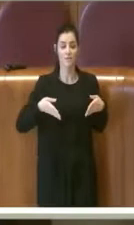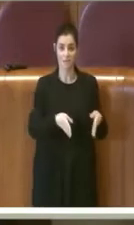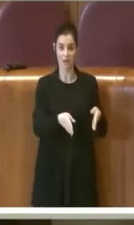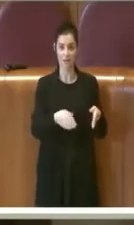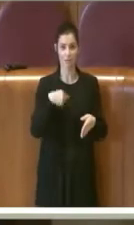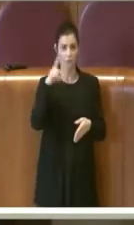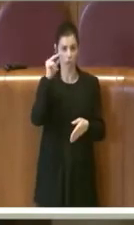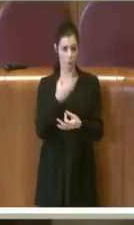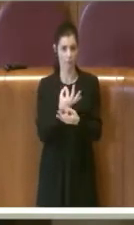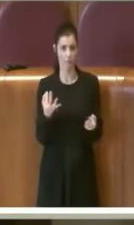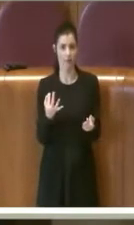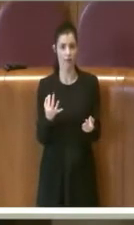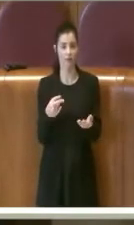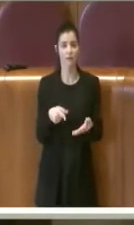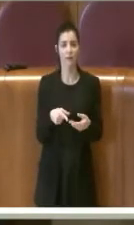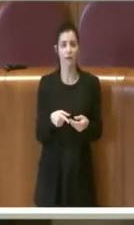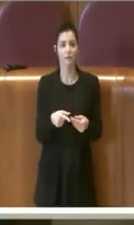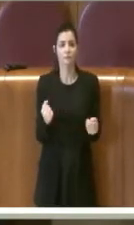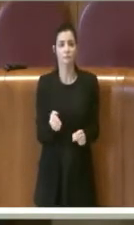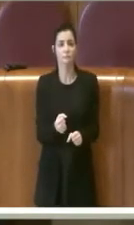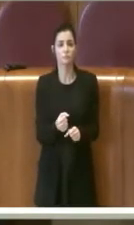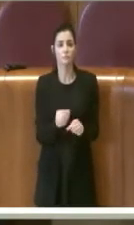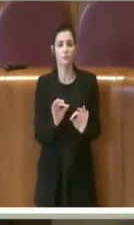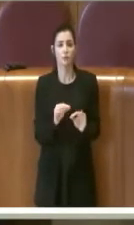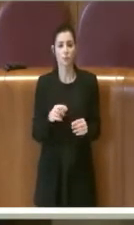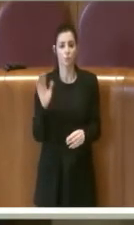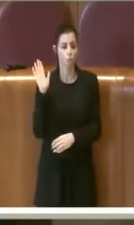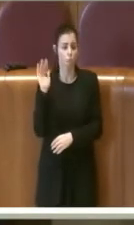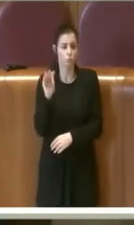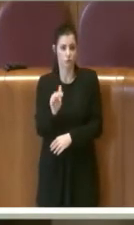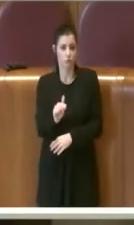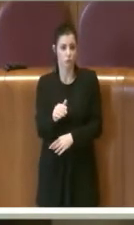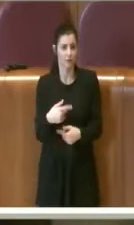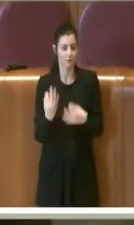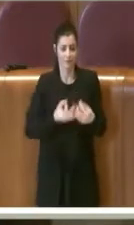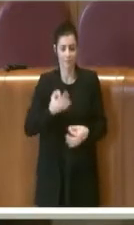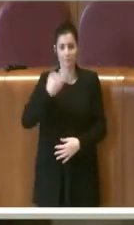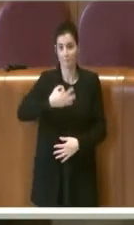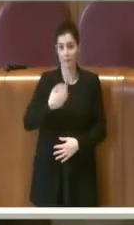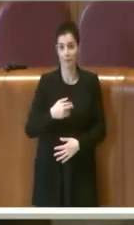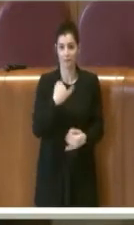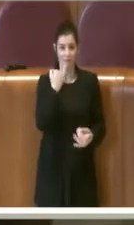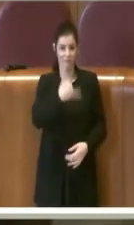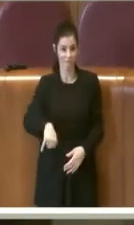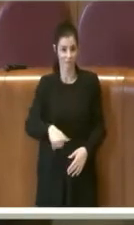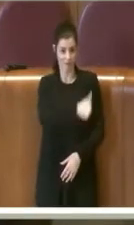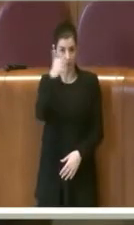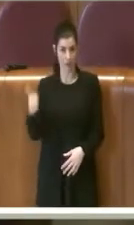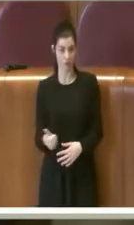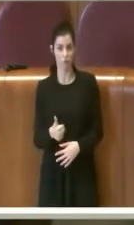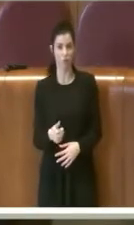che conosco meglio, sostanzialmente sono operazioni che si fanno di routine a fine anno per andare insomma a lavorare un pochino di